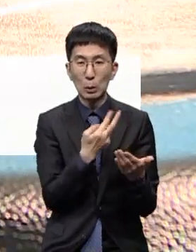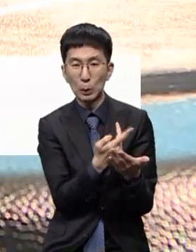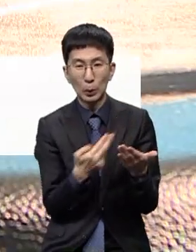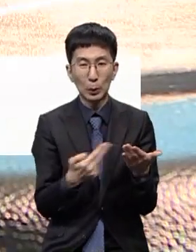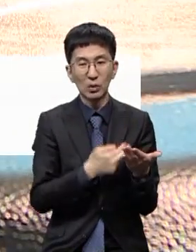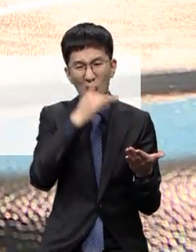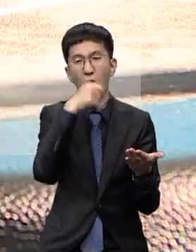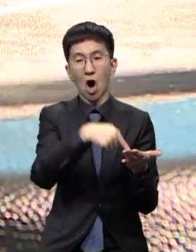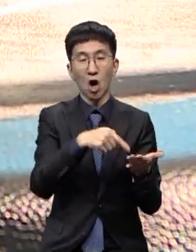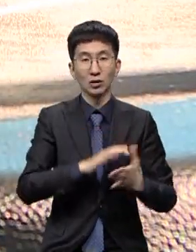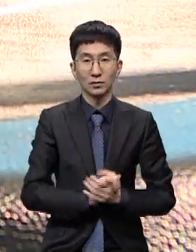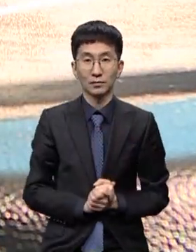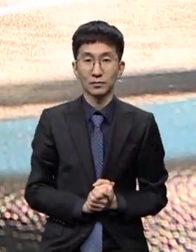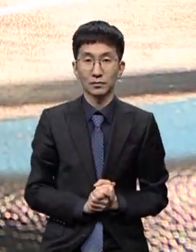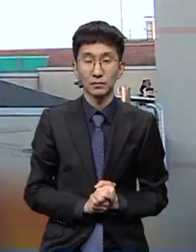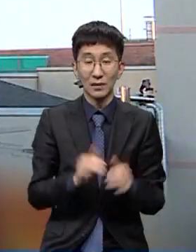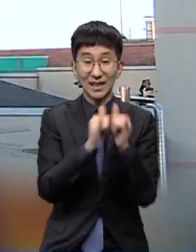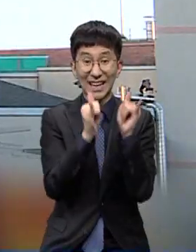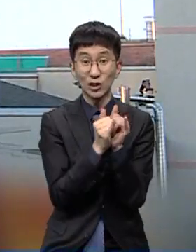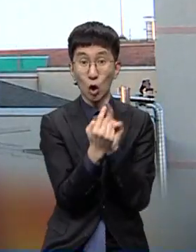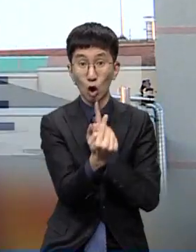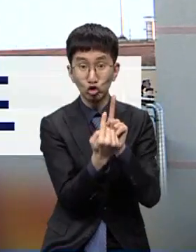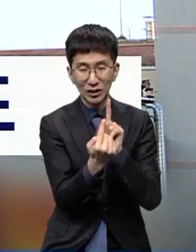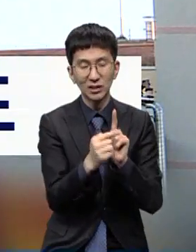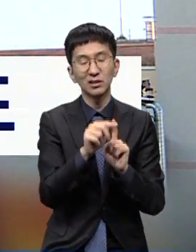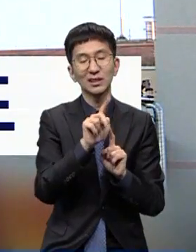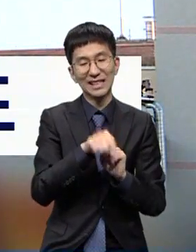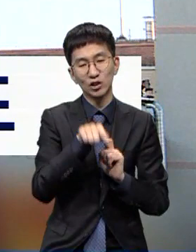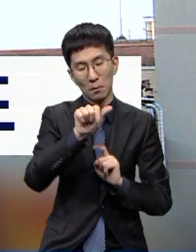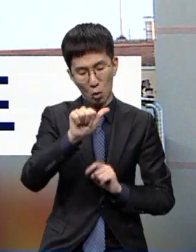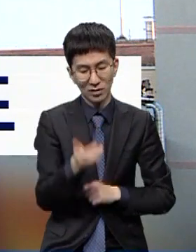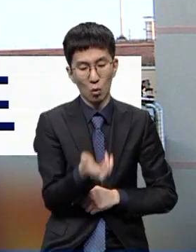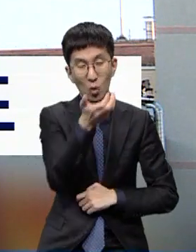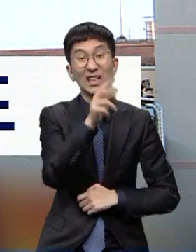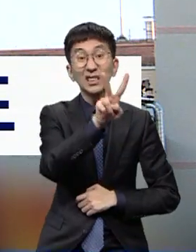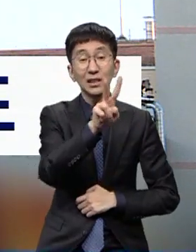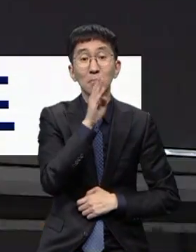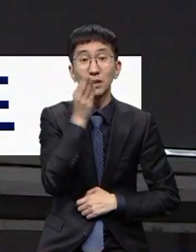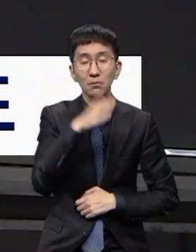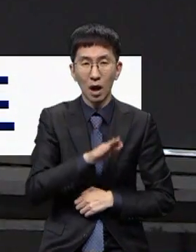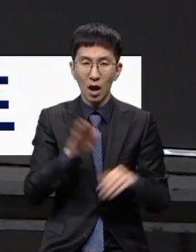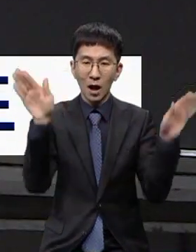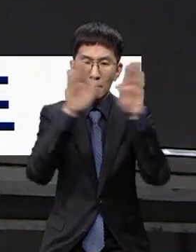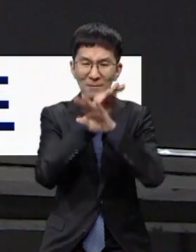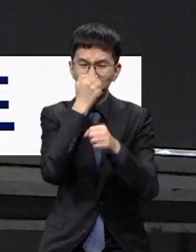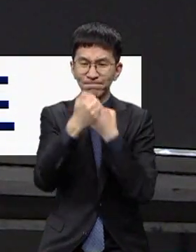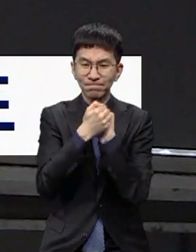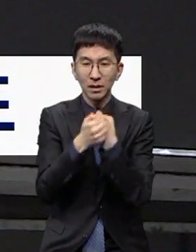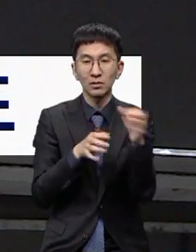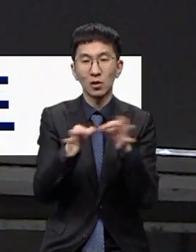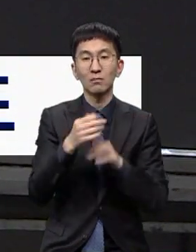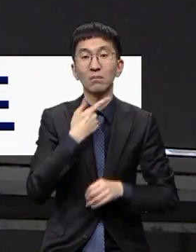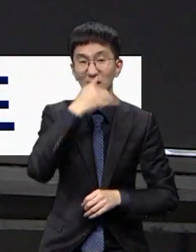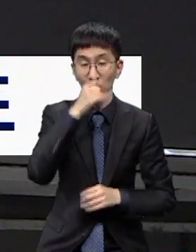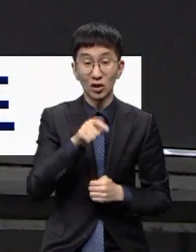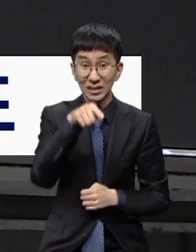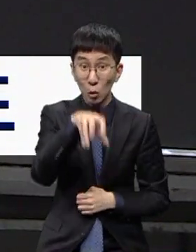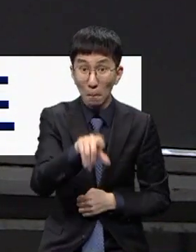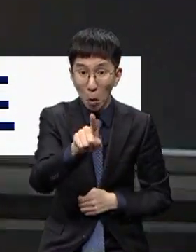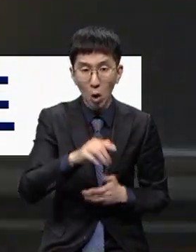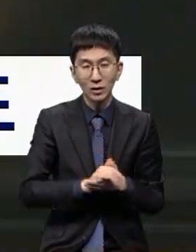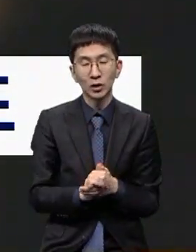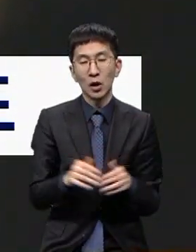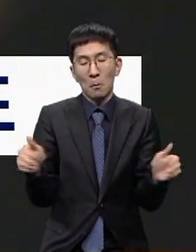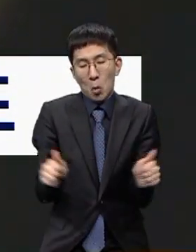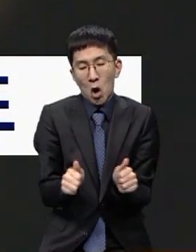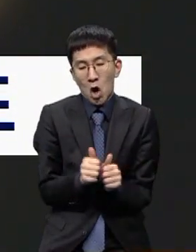날짜도 있고. 사회적 거리두기 2단계에서 심야 영업했다는 의혹도 나왔습니다. 홀덤펍은 가까이 모여